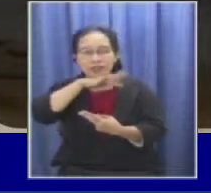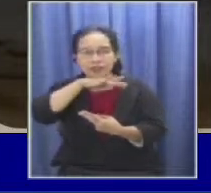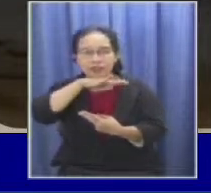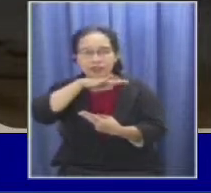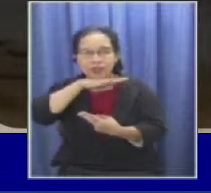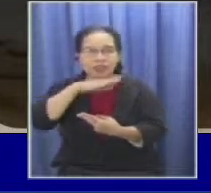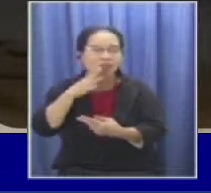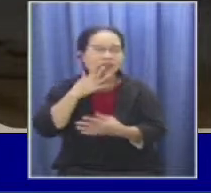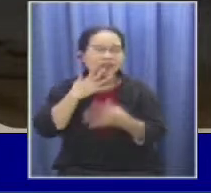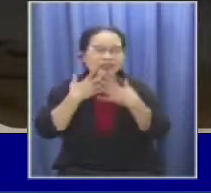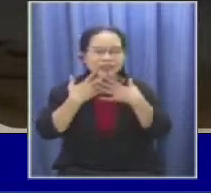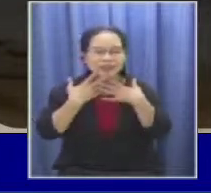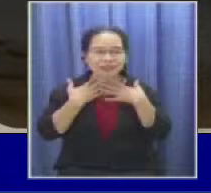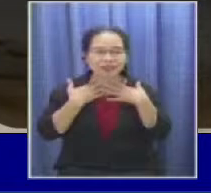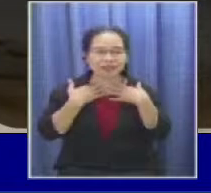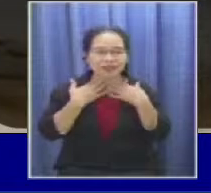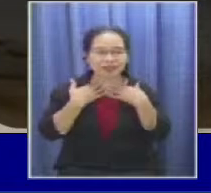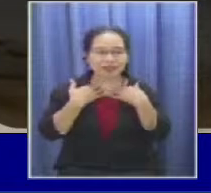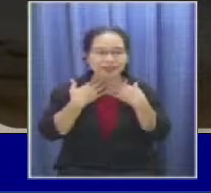adwamamɔ